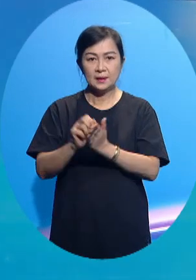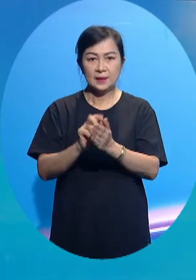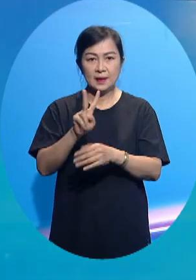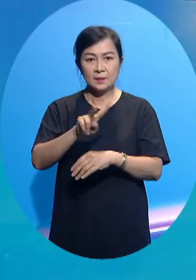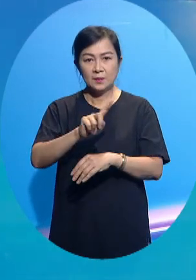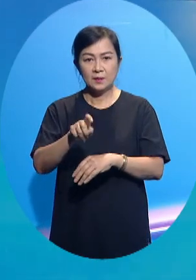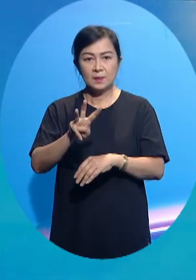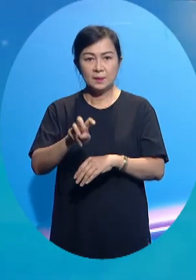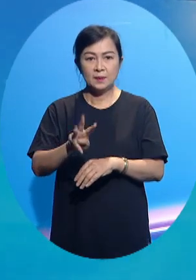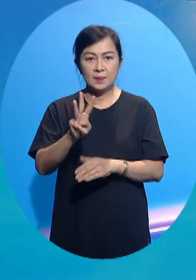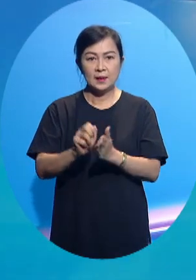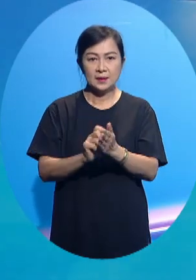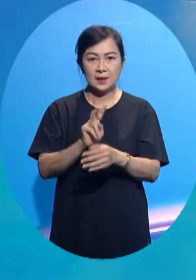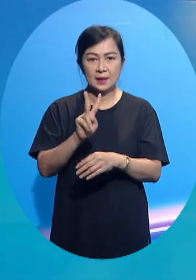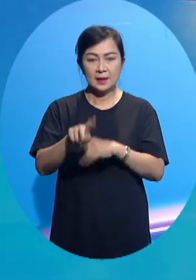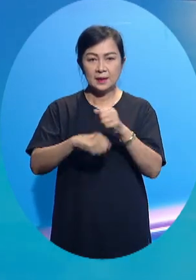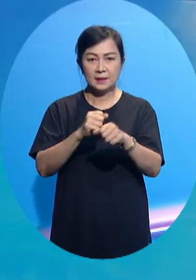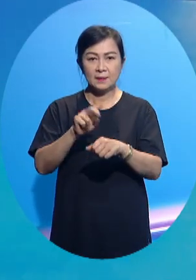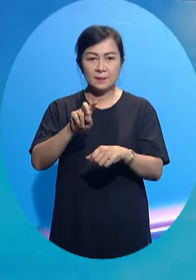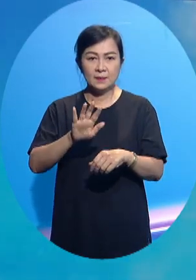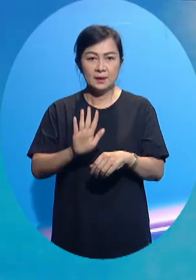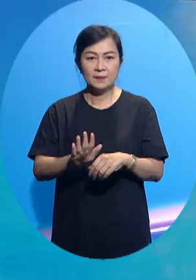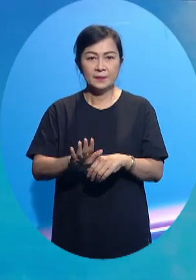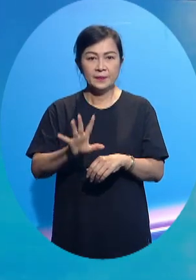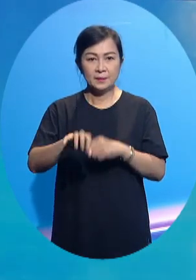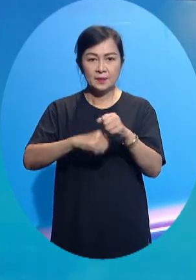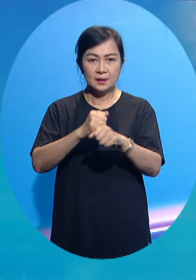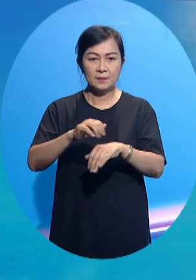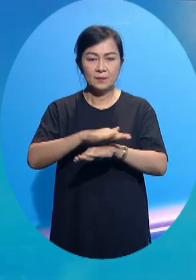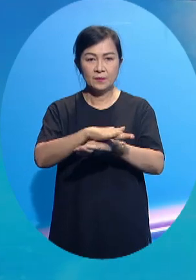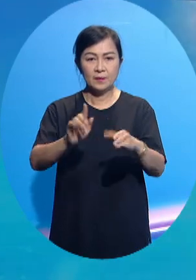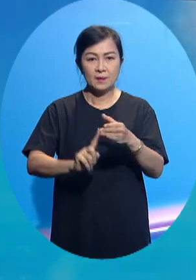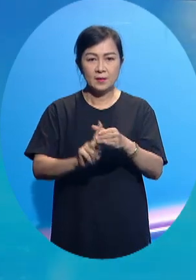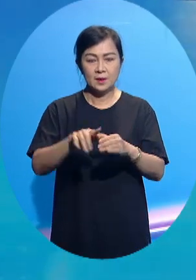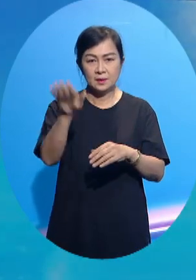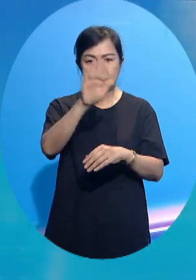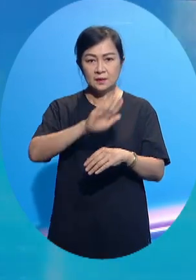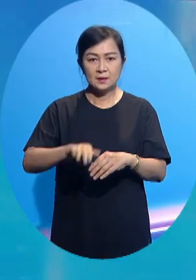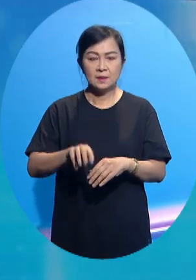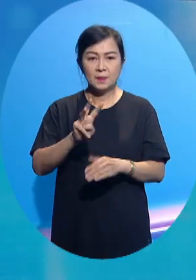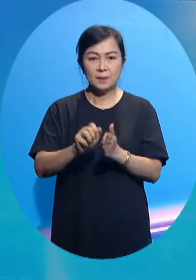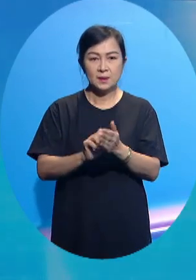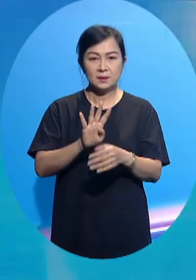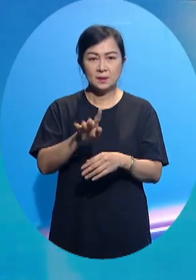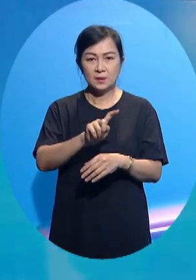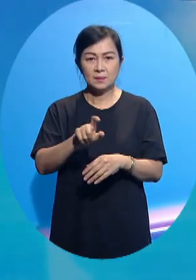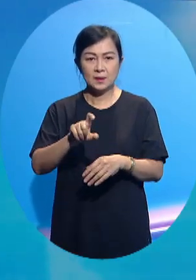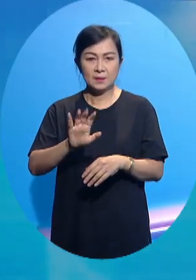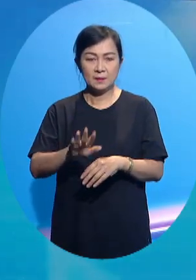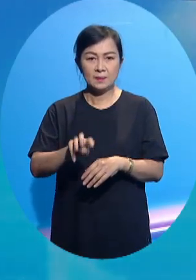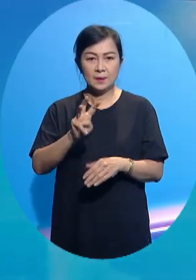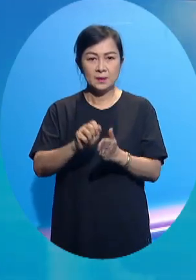tháng2 năm 1930 3 tháng 0 năm 2025 và 50 năm ngày giải phóng miền Nam thống nhất đất nước 30 tháng 0 năm